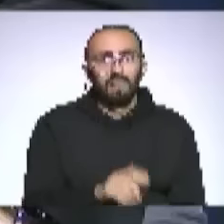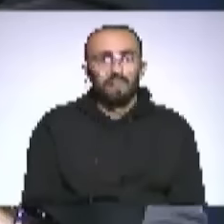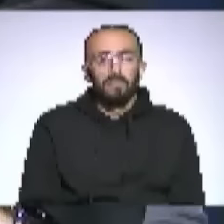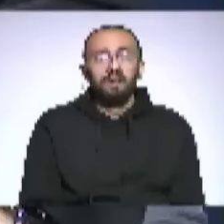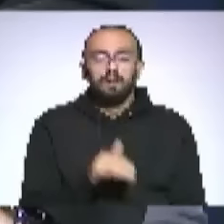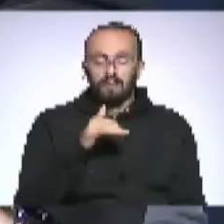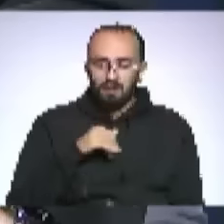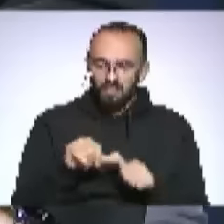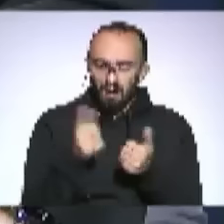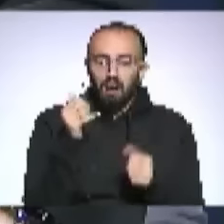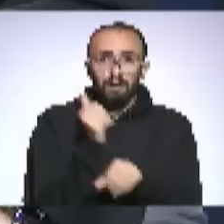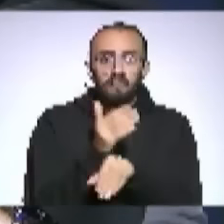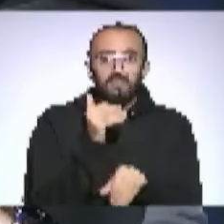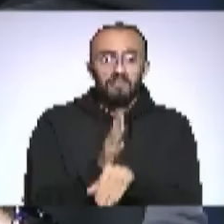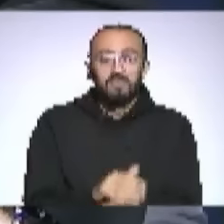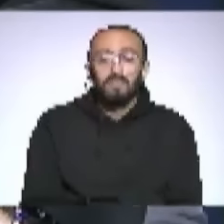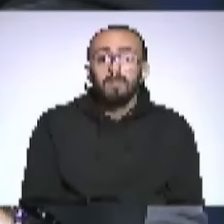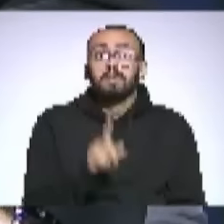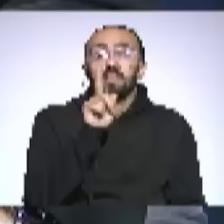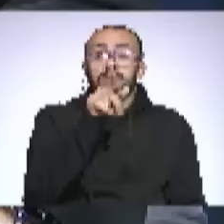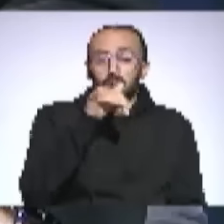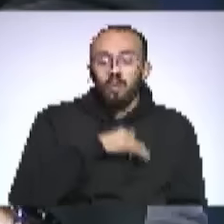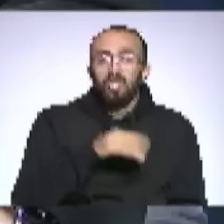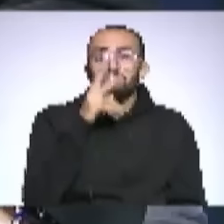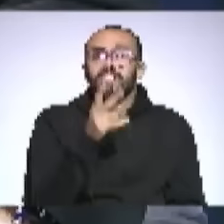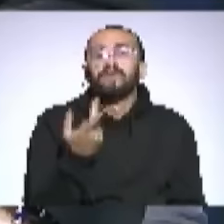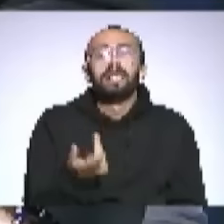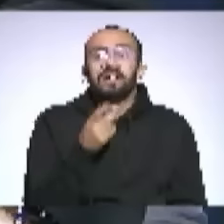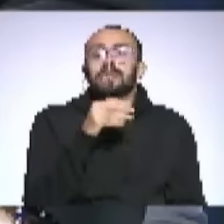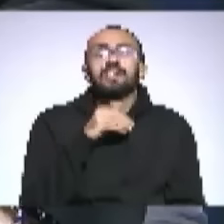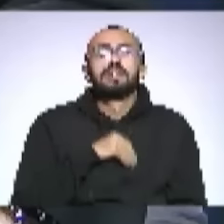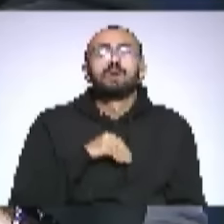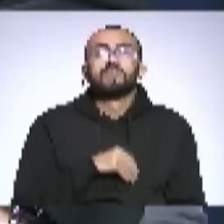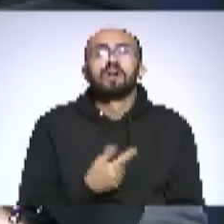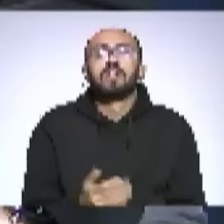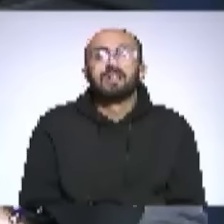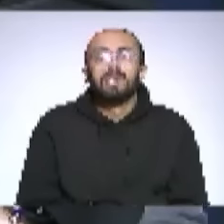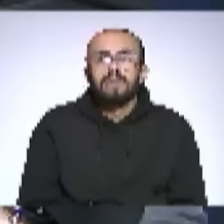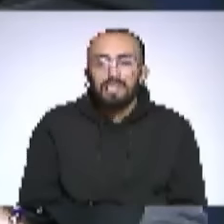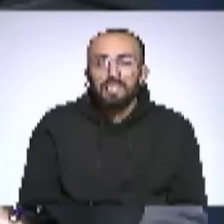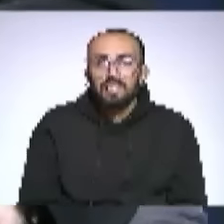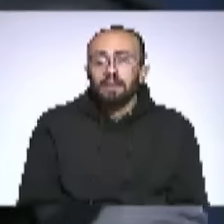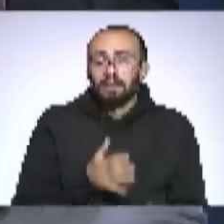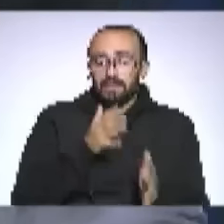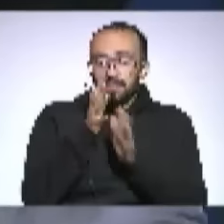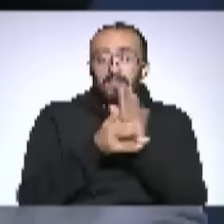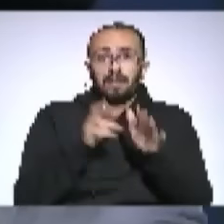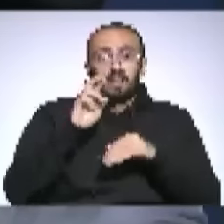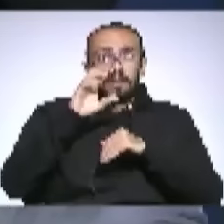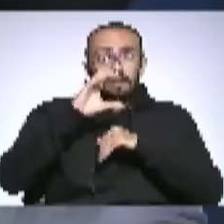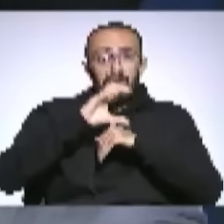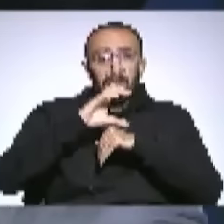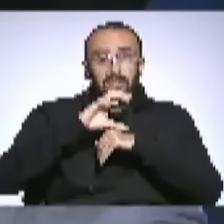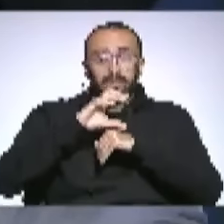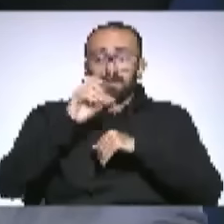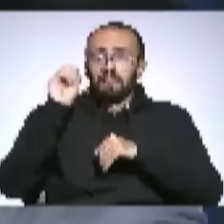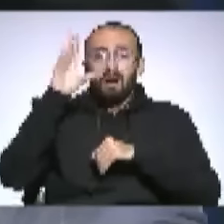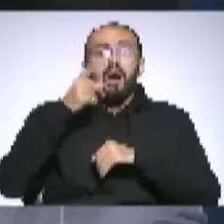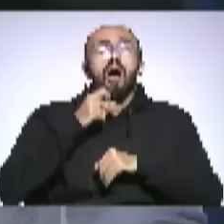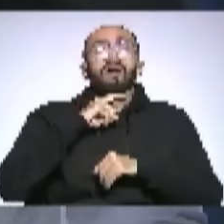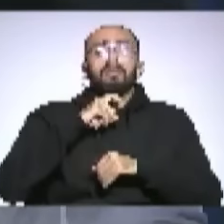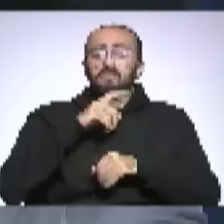تطلبي طلاق بس انت شايفه ايه انت عايزه ايه انا بقول لك الكنيسه تديكي لمبه خضرا من